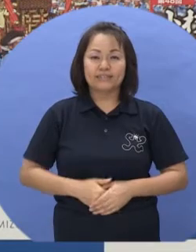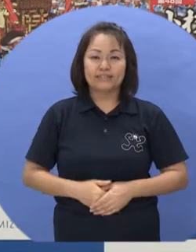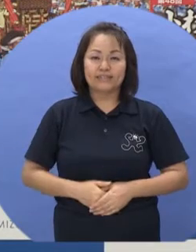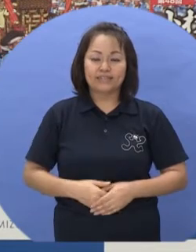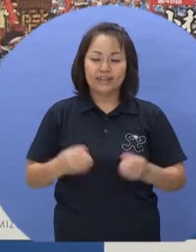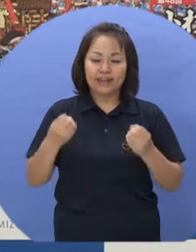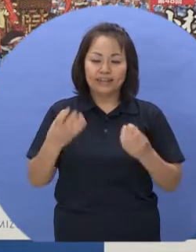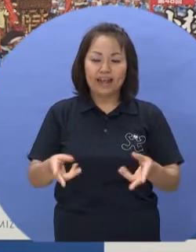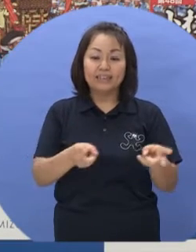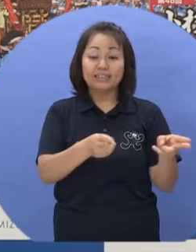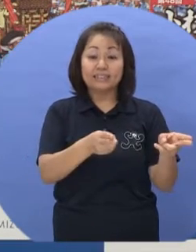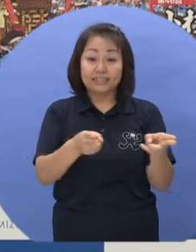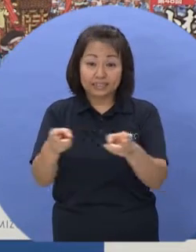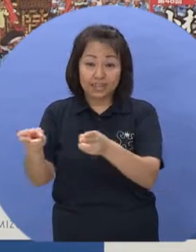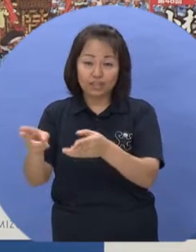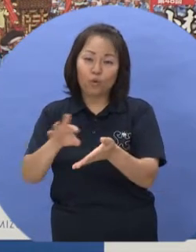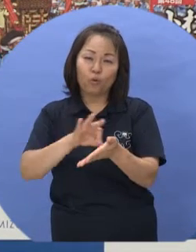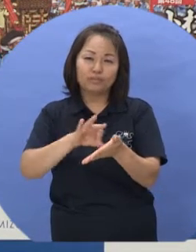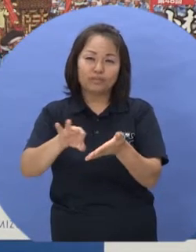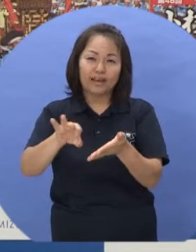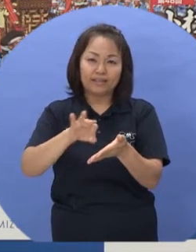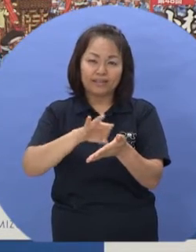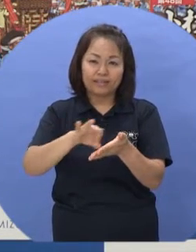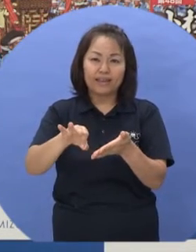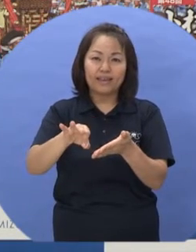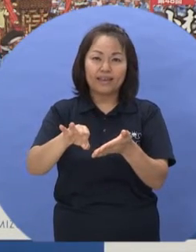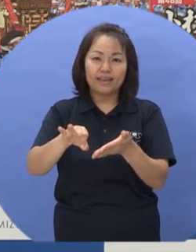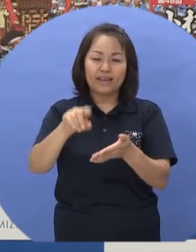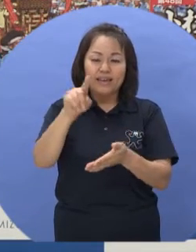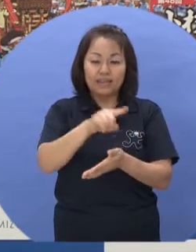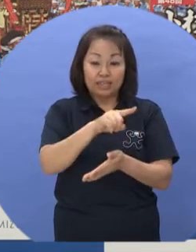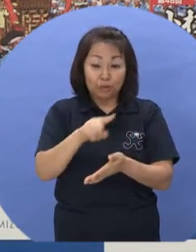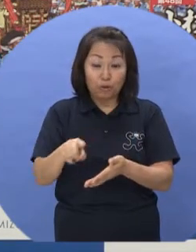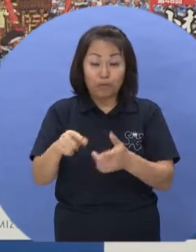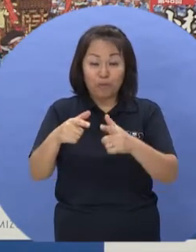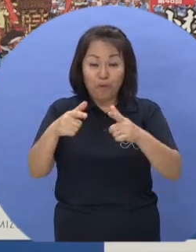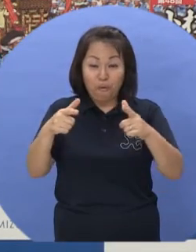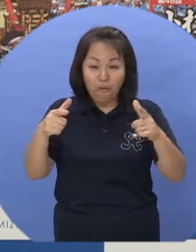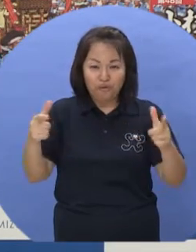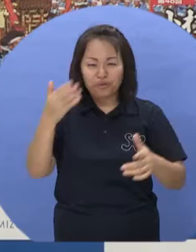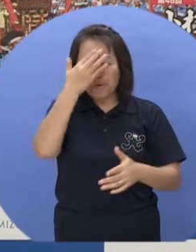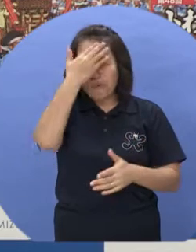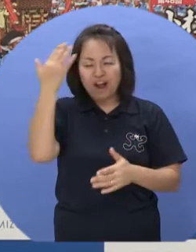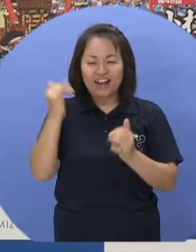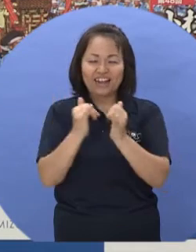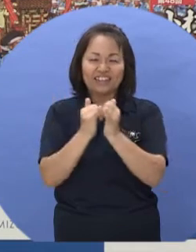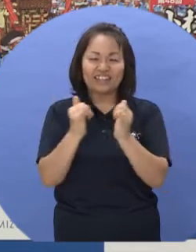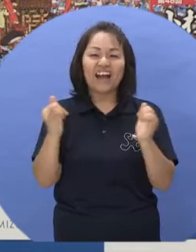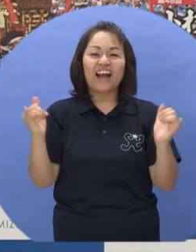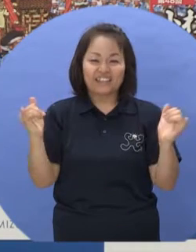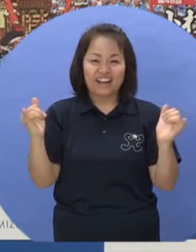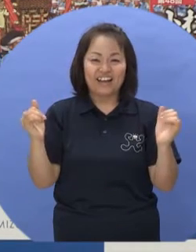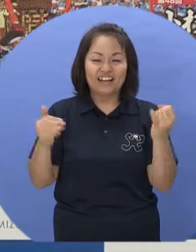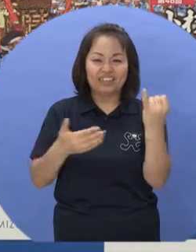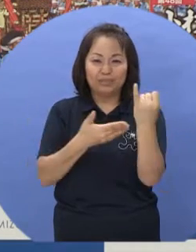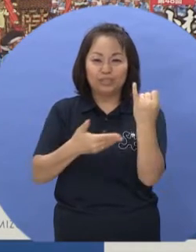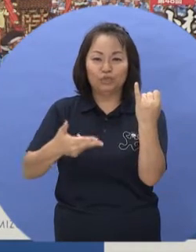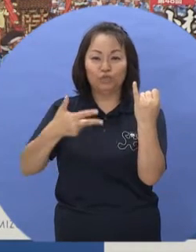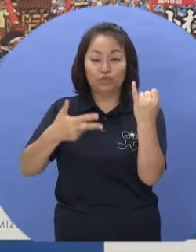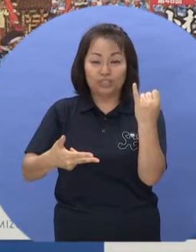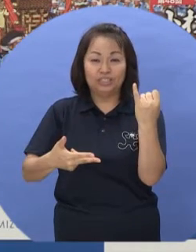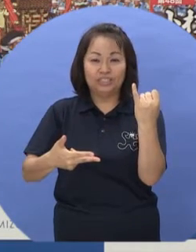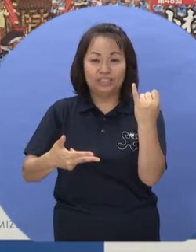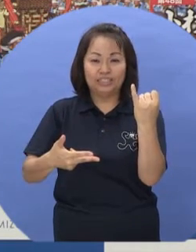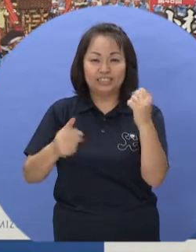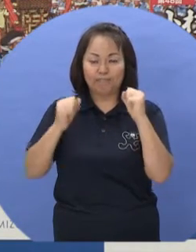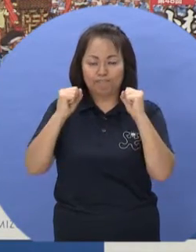を活用していただいてですね、一人でも多くの若者に射水市内に定住